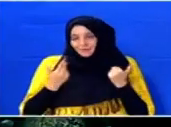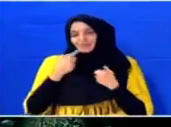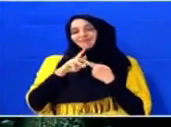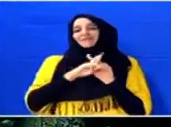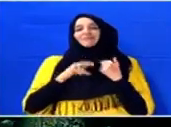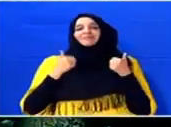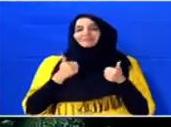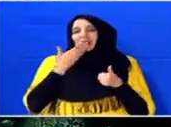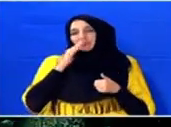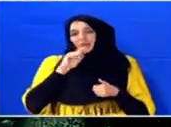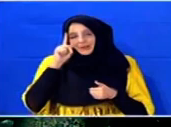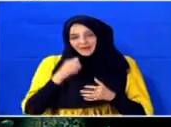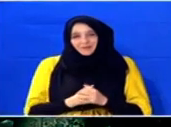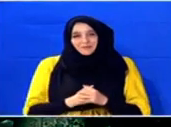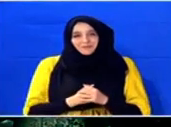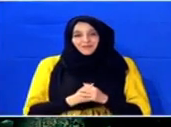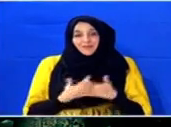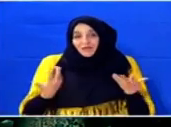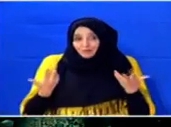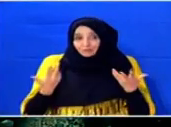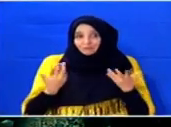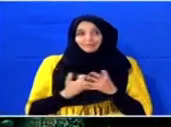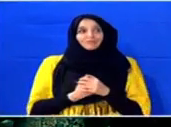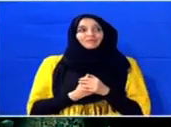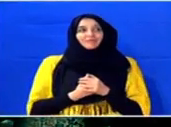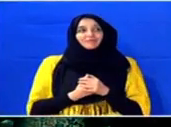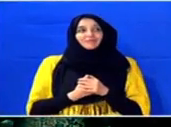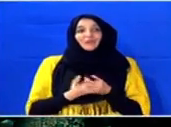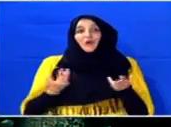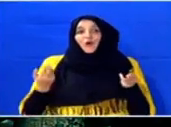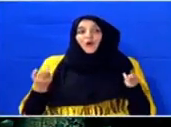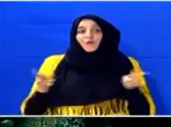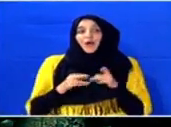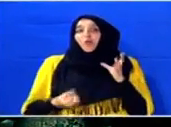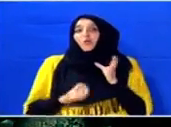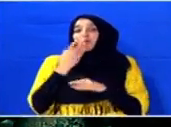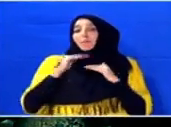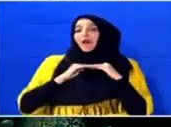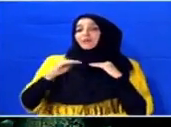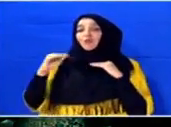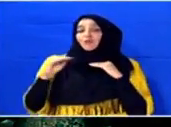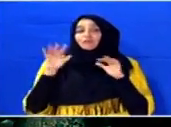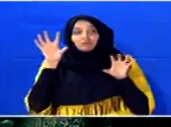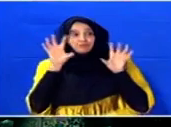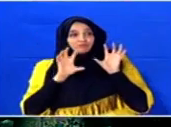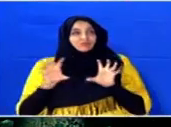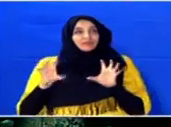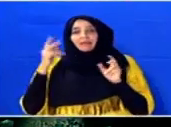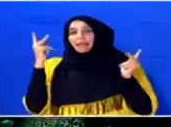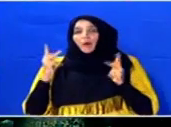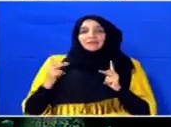لله ادعوا منها عدنا الى همم بلوتو جديد دكتور من تصميم همم